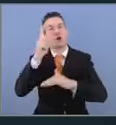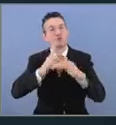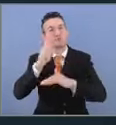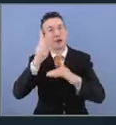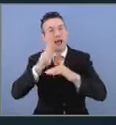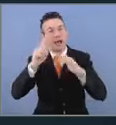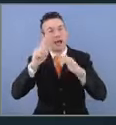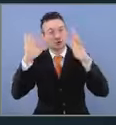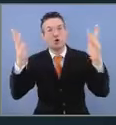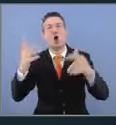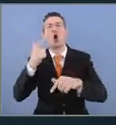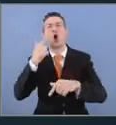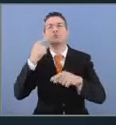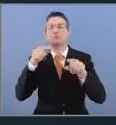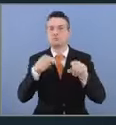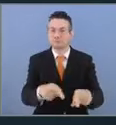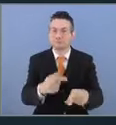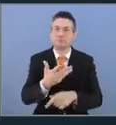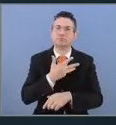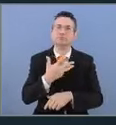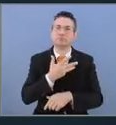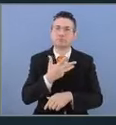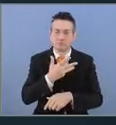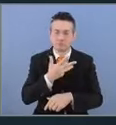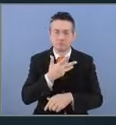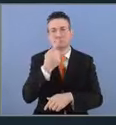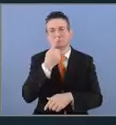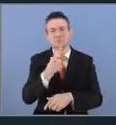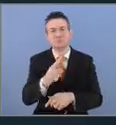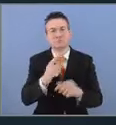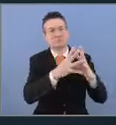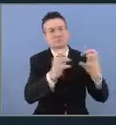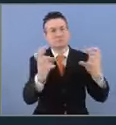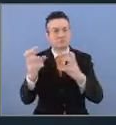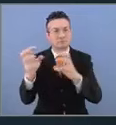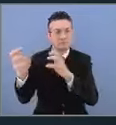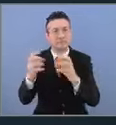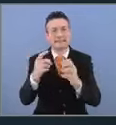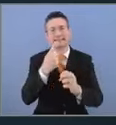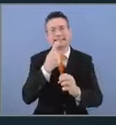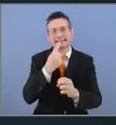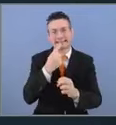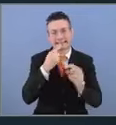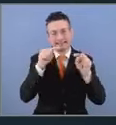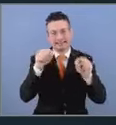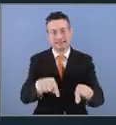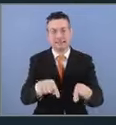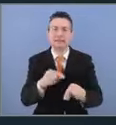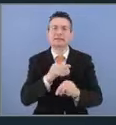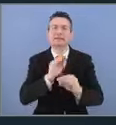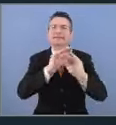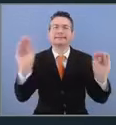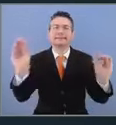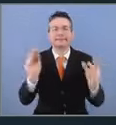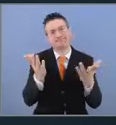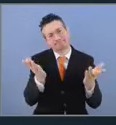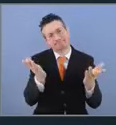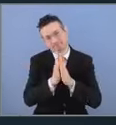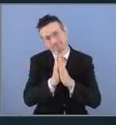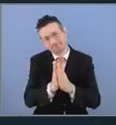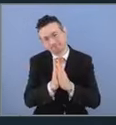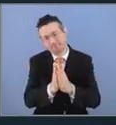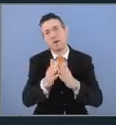sia come realtà imprenditoriali che attori della conoscenza, per chiedere che cosa? Per chiedere di partecipare e contribuire